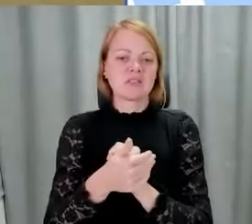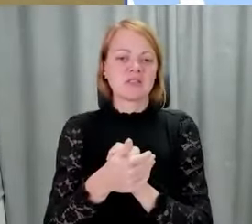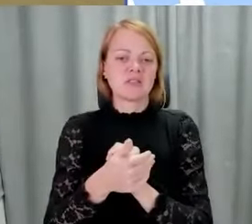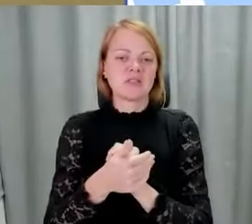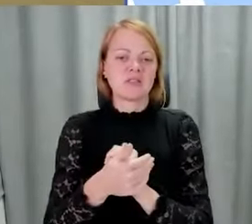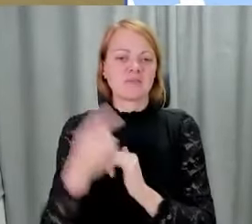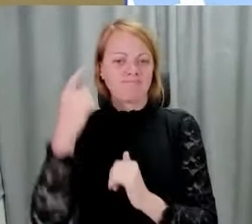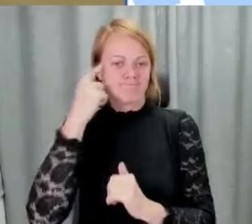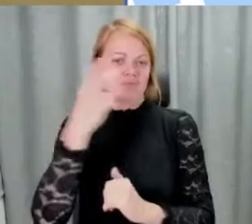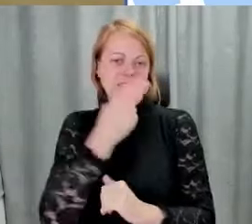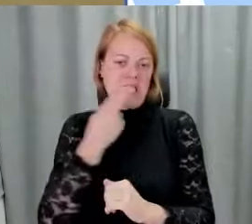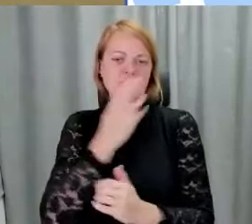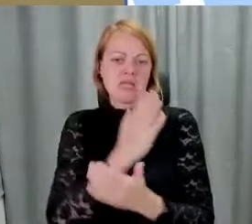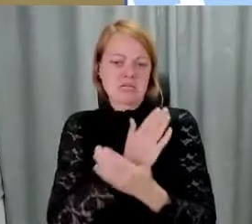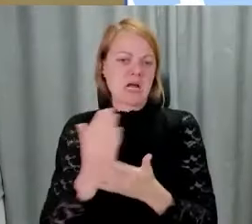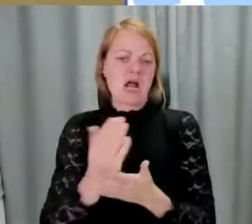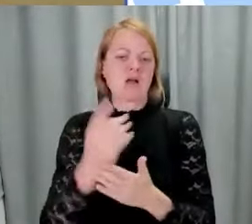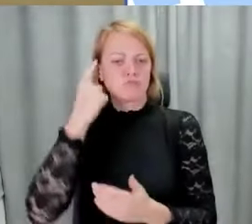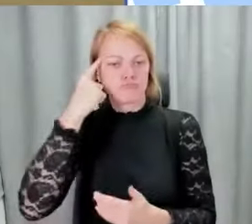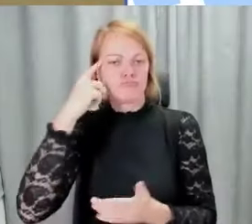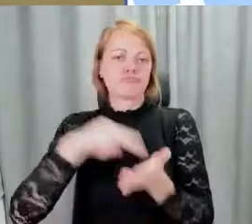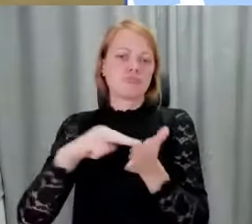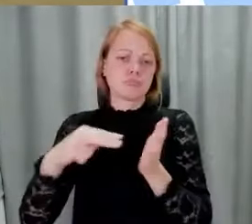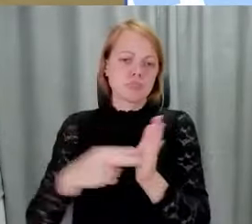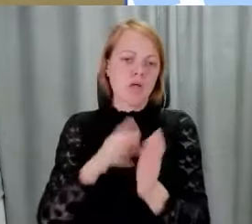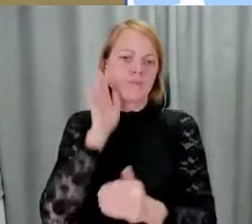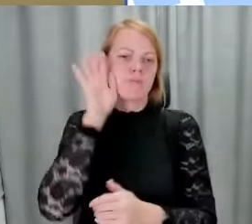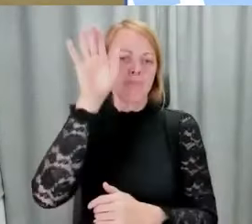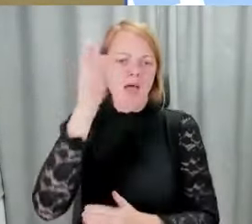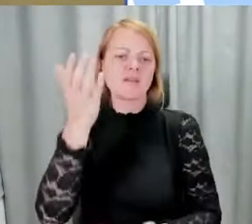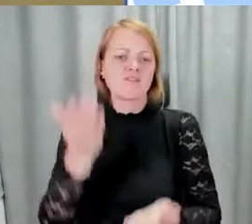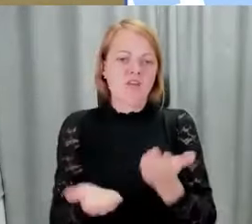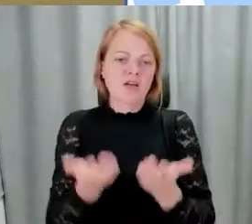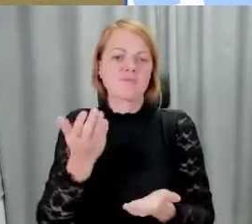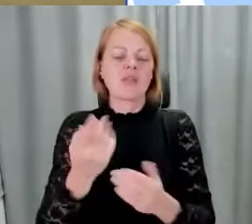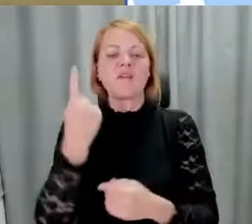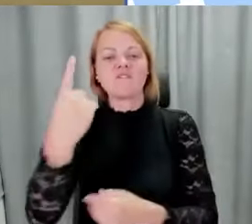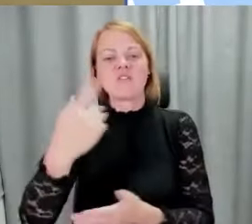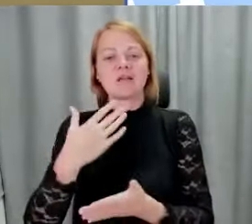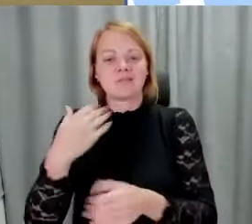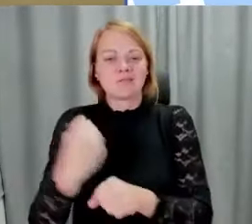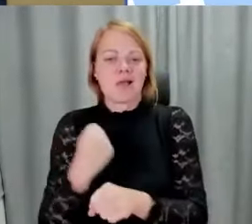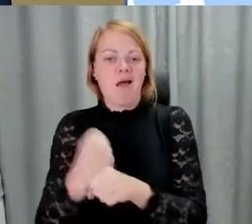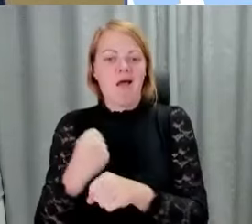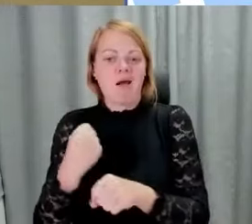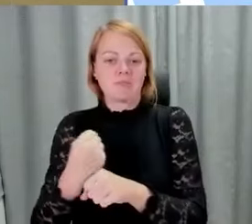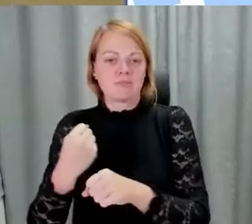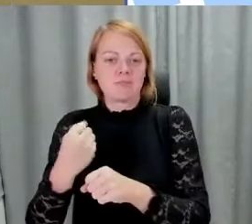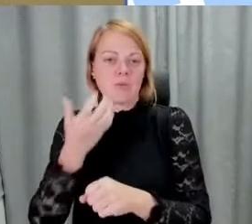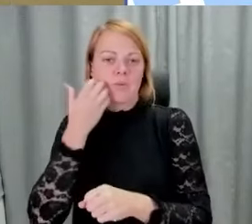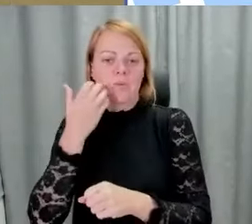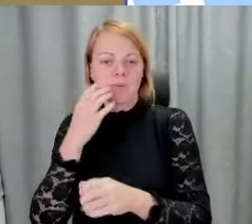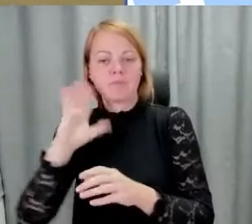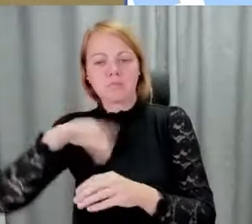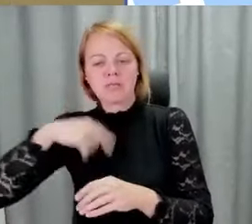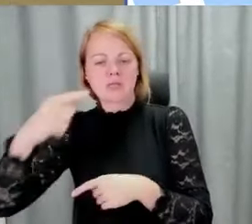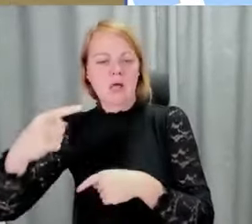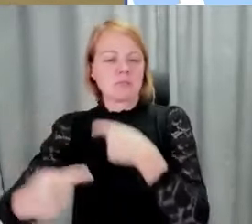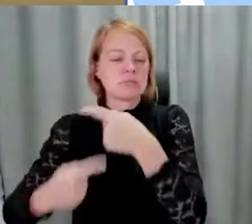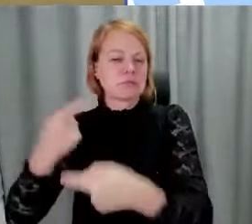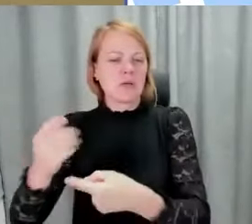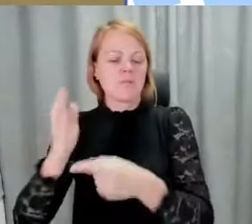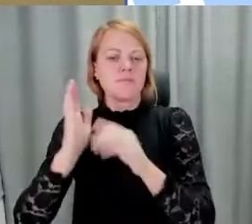uz priekšu un to arī iespējams paredz. Respektīvi viens darbs darot, saprotot, ka pēc tam vajadzēs sekot kaut kam citam, to visu